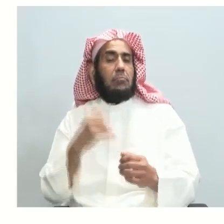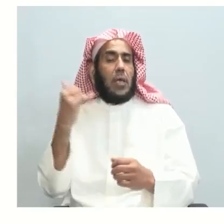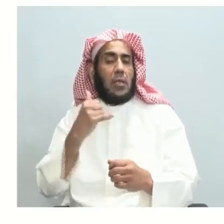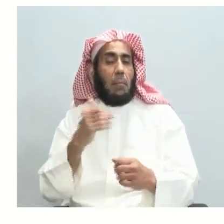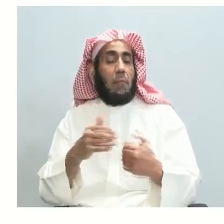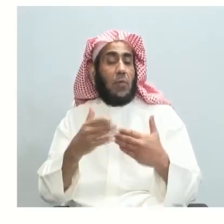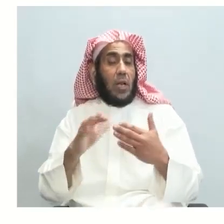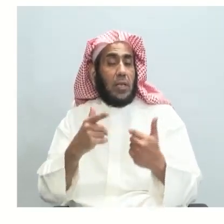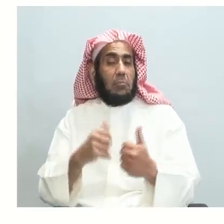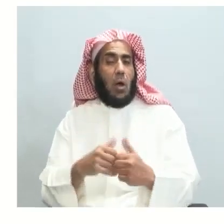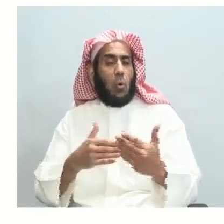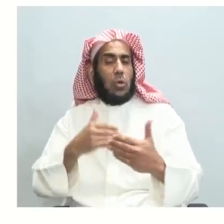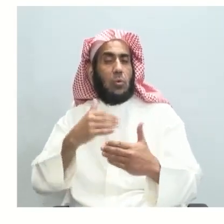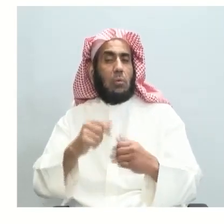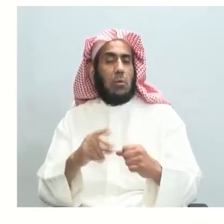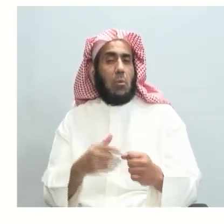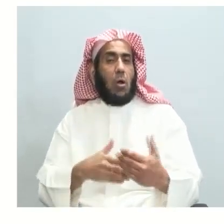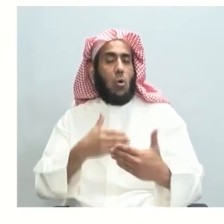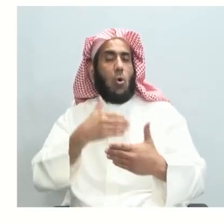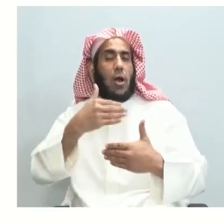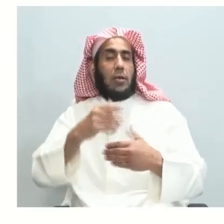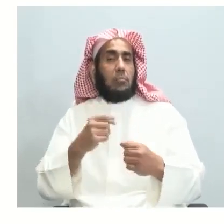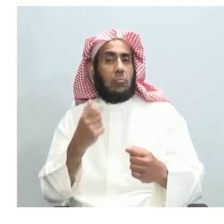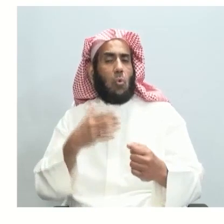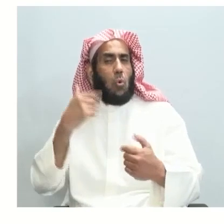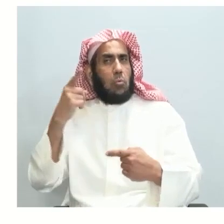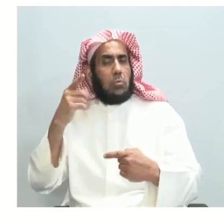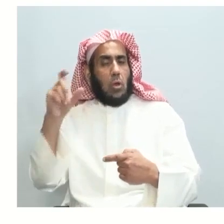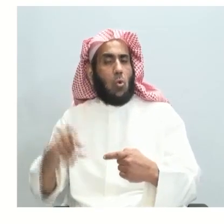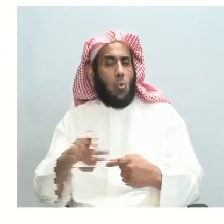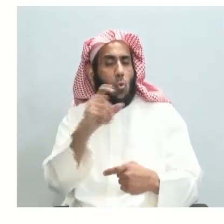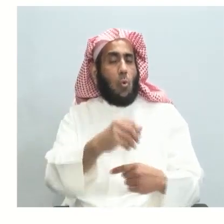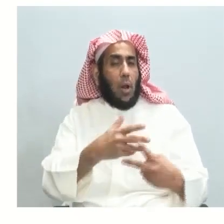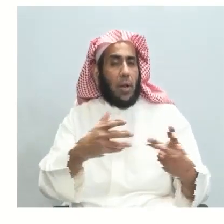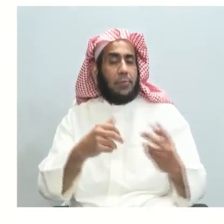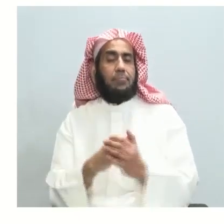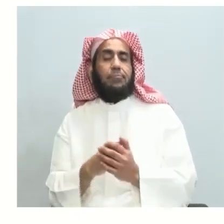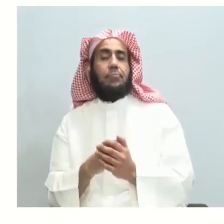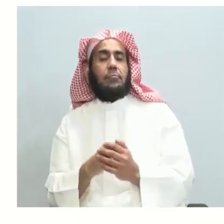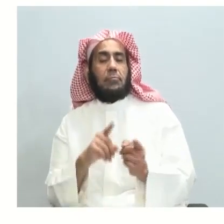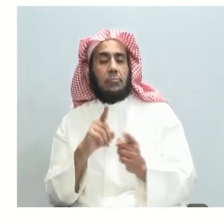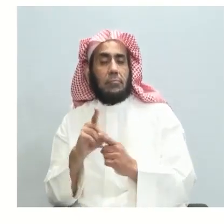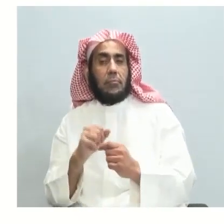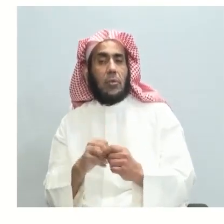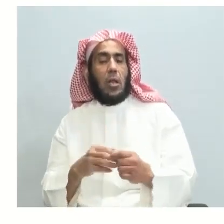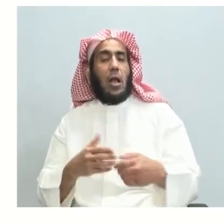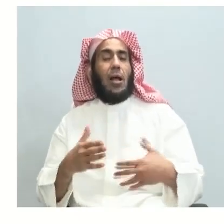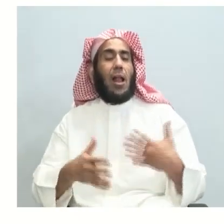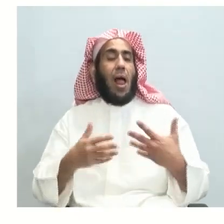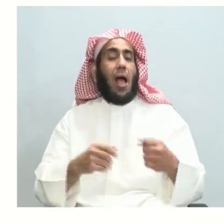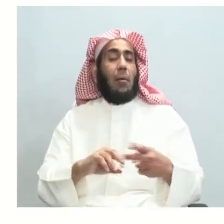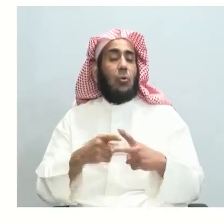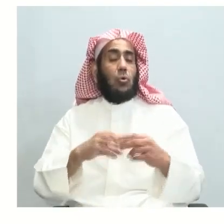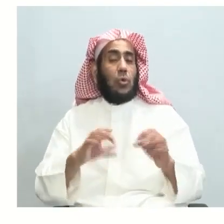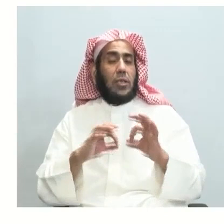في الخدمه وتطورها بما يواكب تطلعات العمر ايضا ذكرنا العاب الكترونيه الاجتماعيه